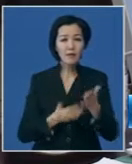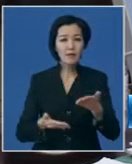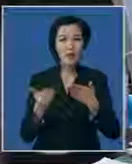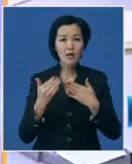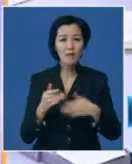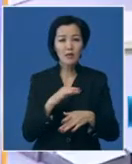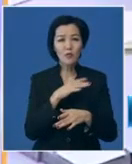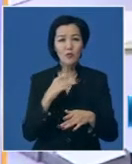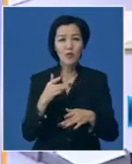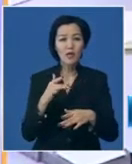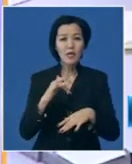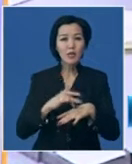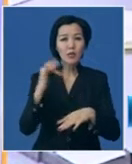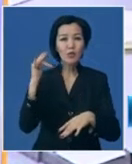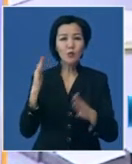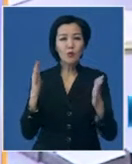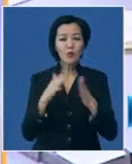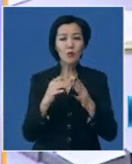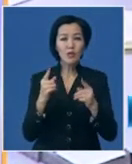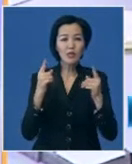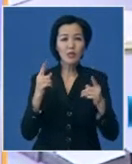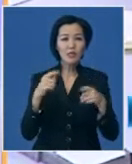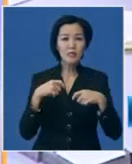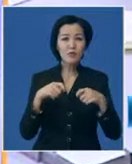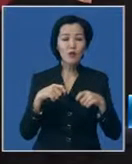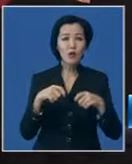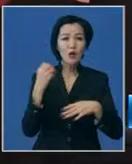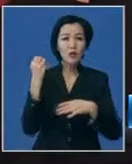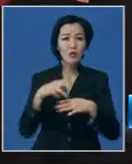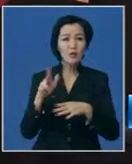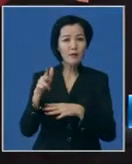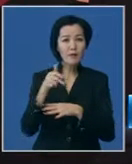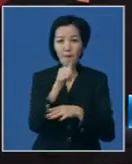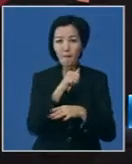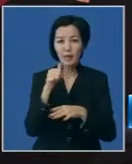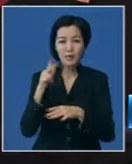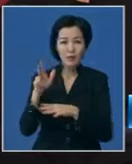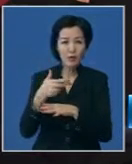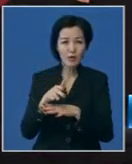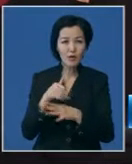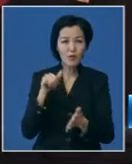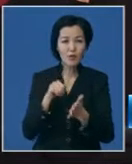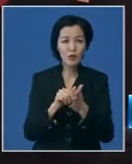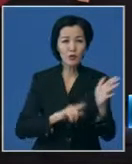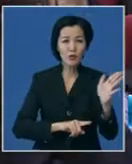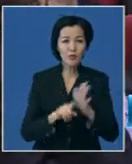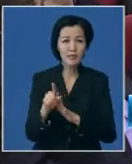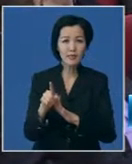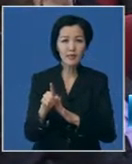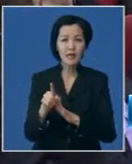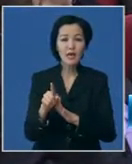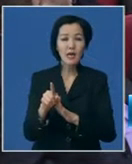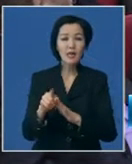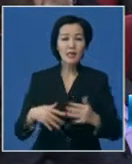аясында көпқабатты үйлер аулаларына ірі сауда орталықтарында бейне бақылау камераларын орнату ісі қолға алынды. Ал мал ұрлығын полицейлер